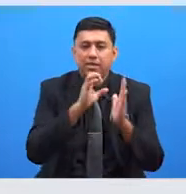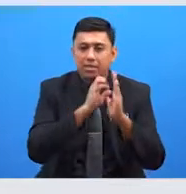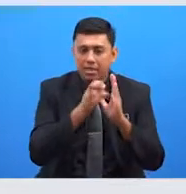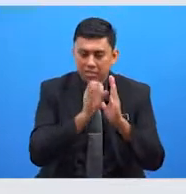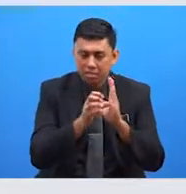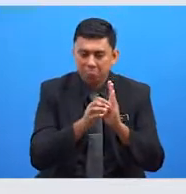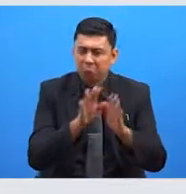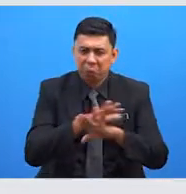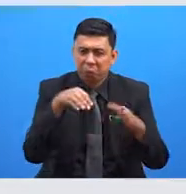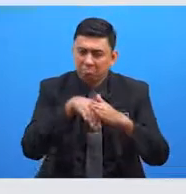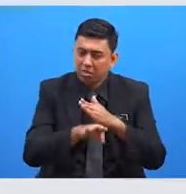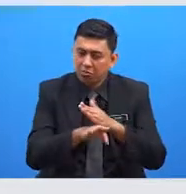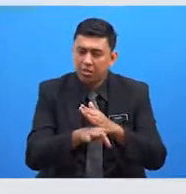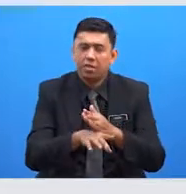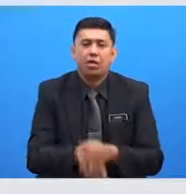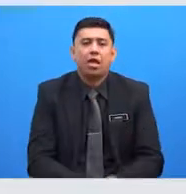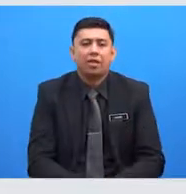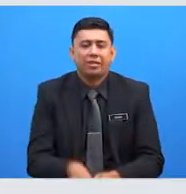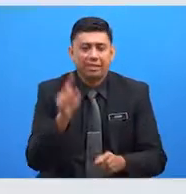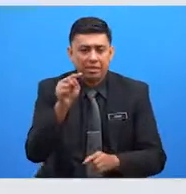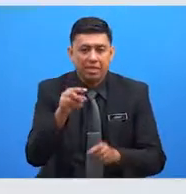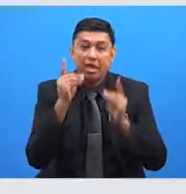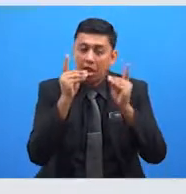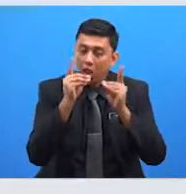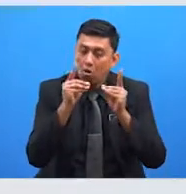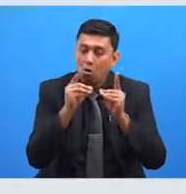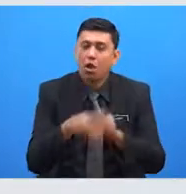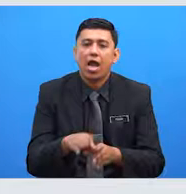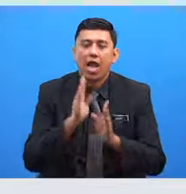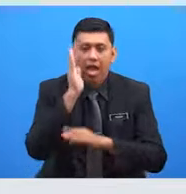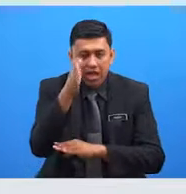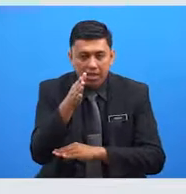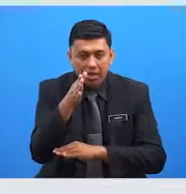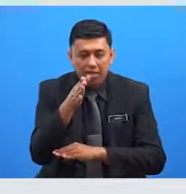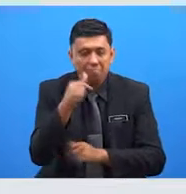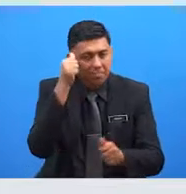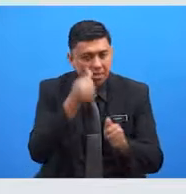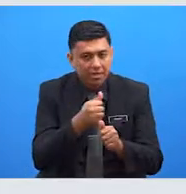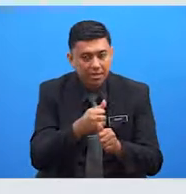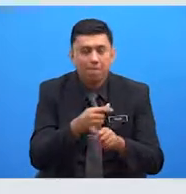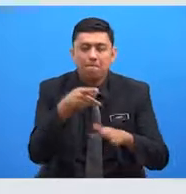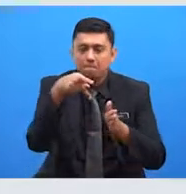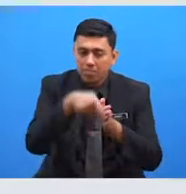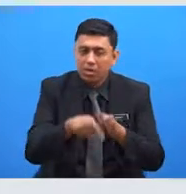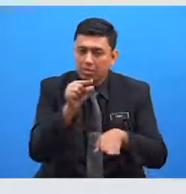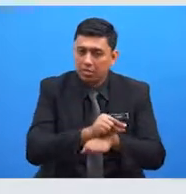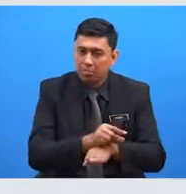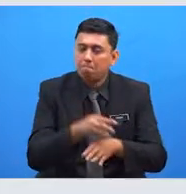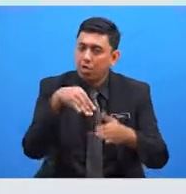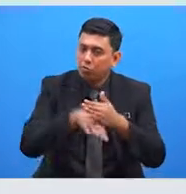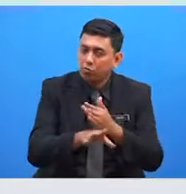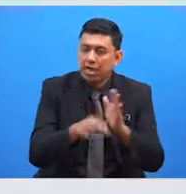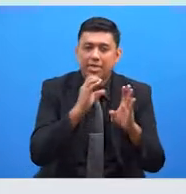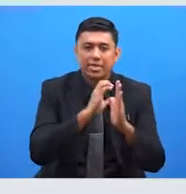memasukkan data, kotak dialog akan dipaparkan untuk mengingatkan pengguna memasukkan data yang